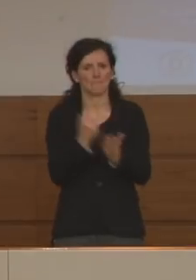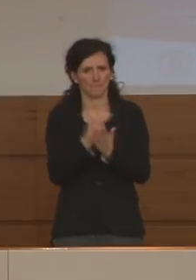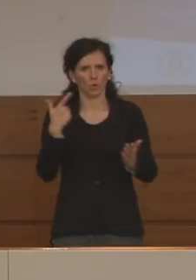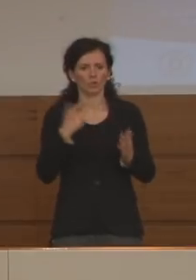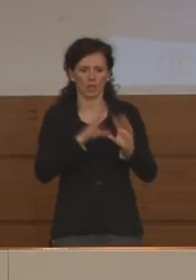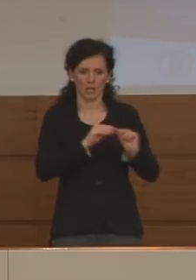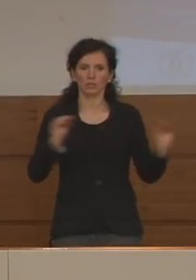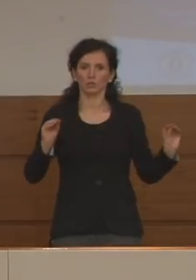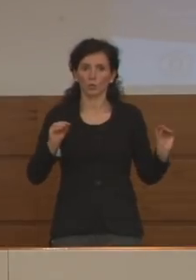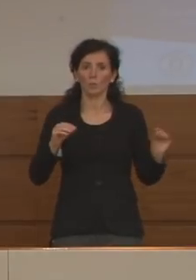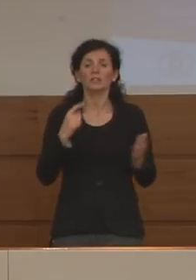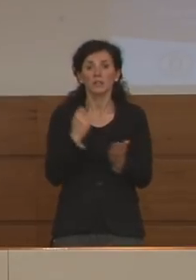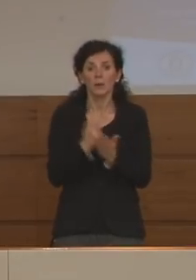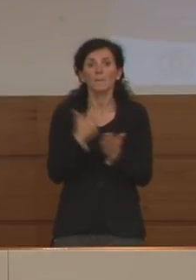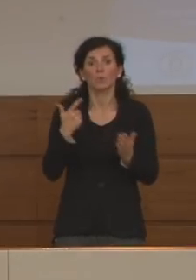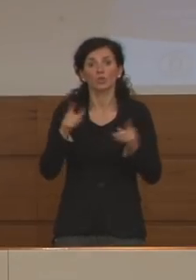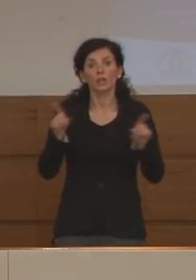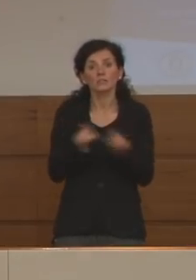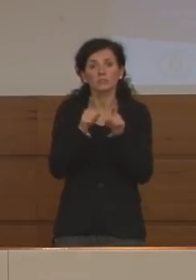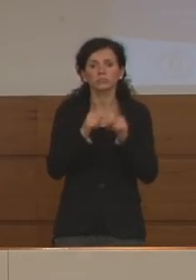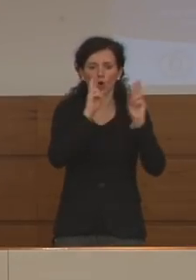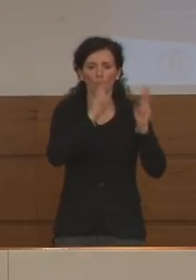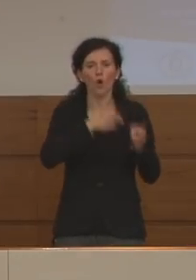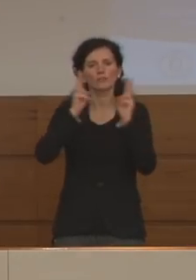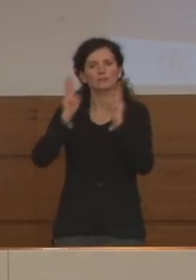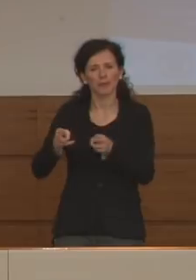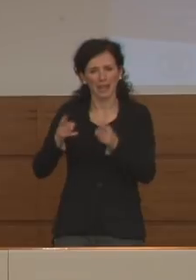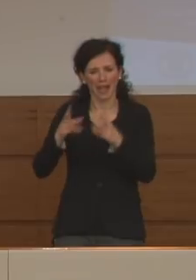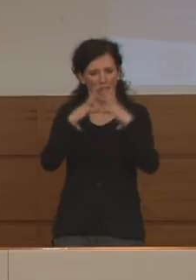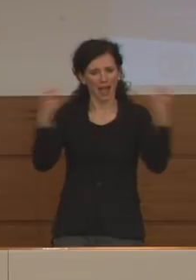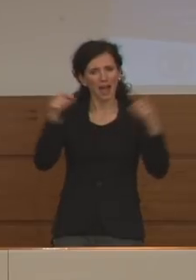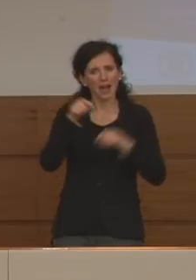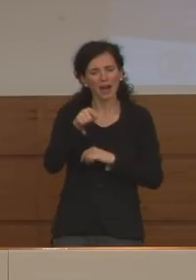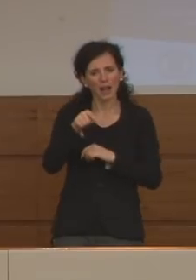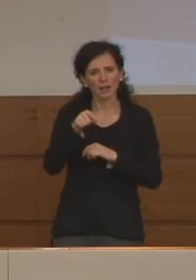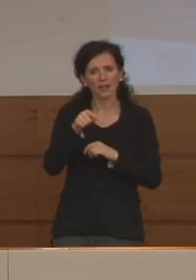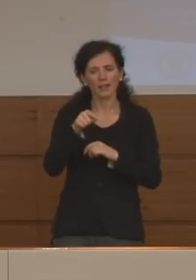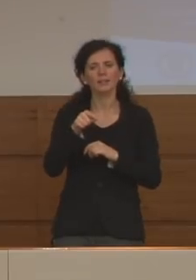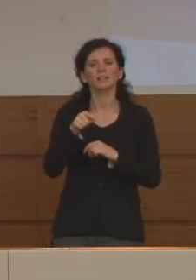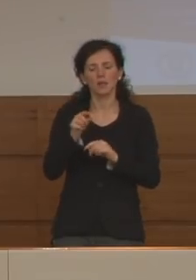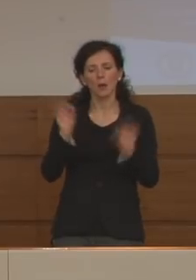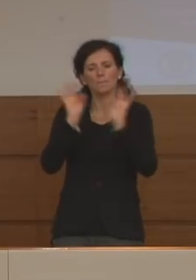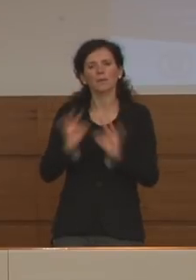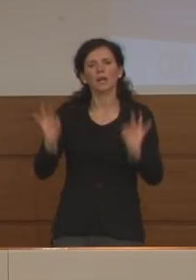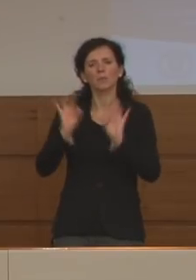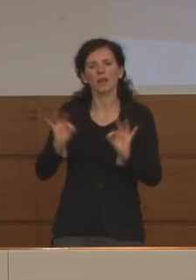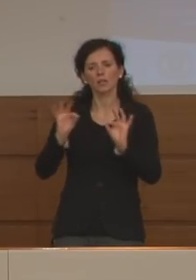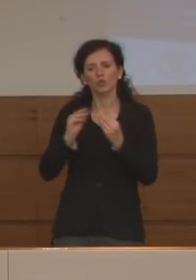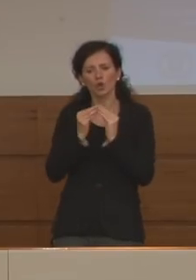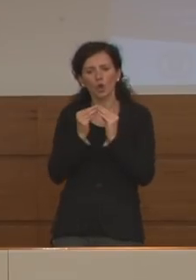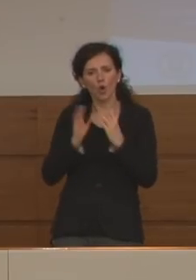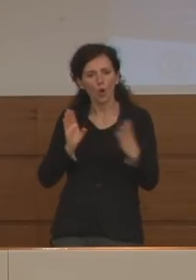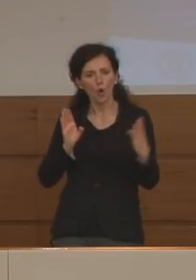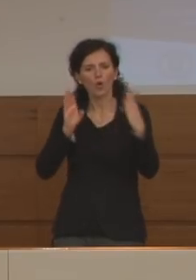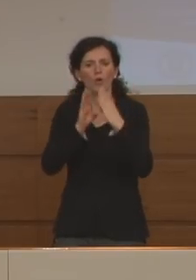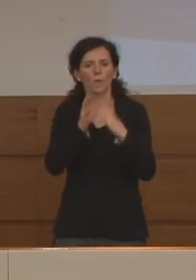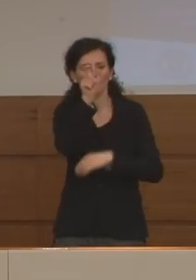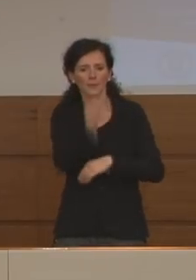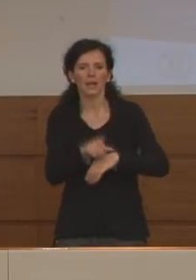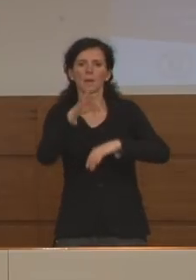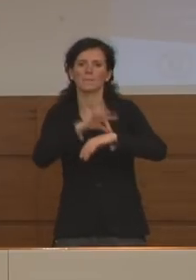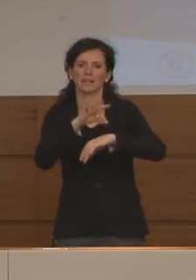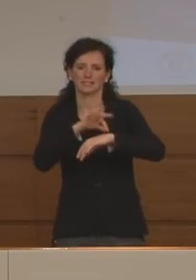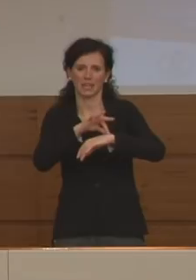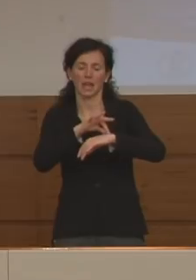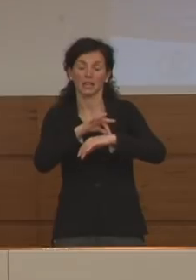mettendo in atto come ospedali come strutture sanitarie per la preparazione attraverso percorsi che riducono le